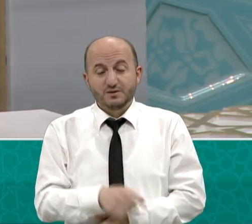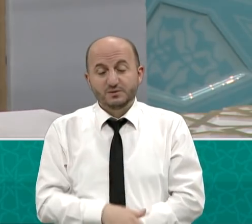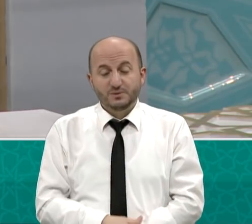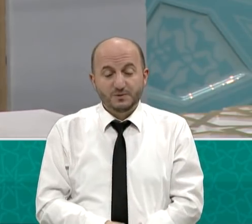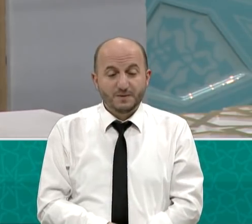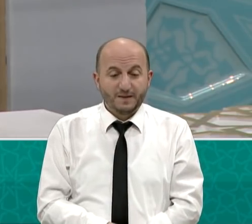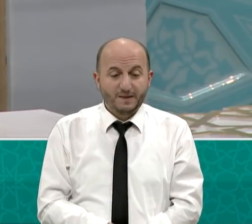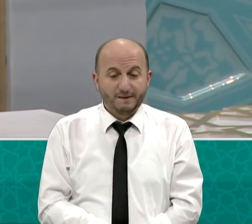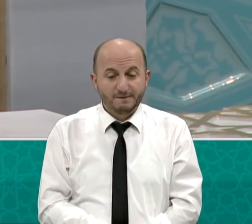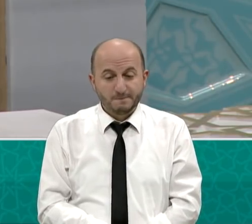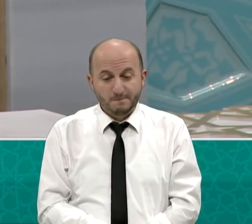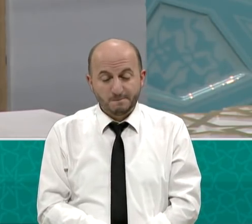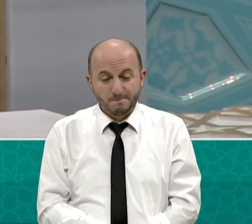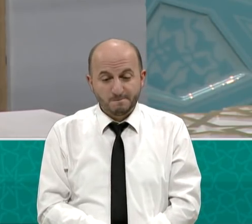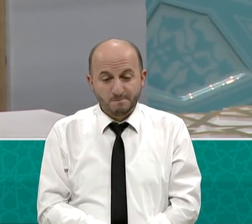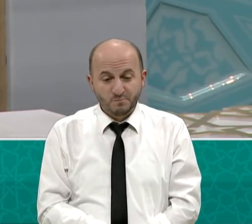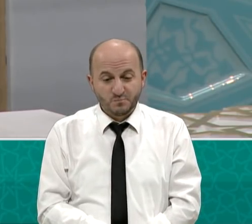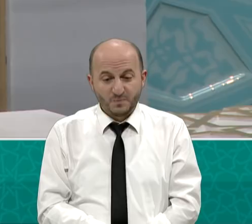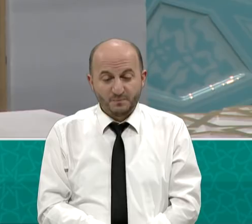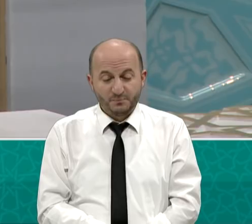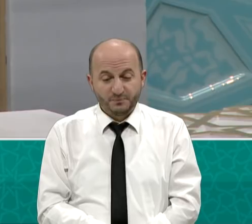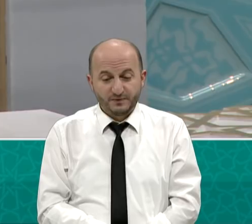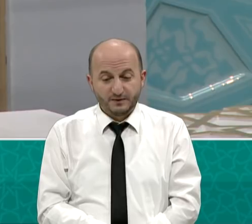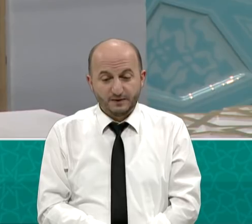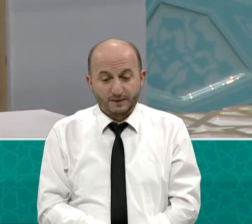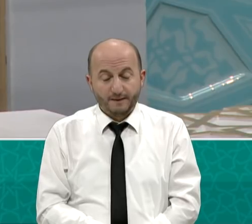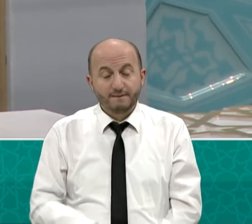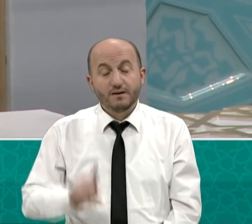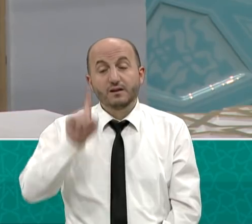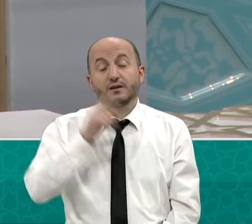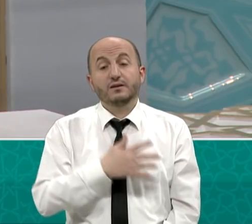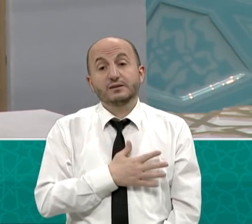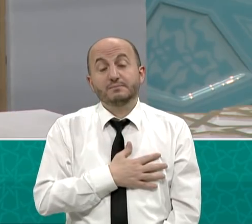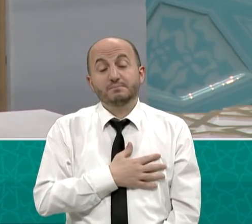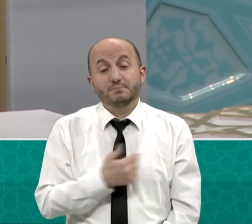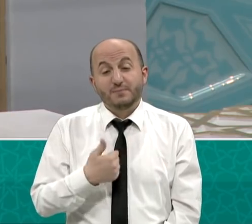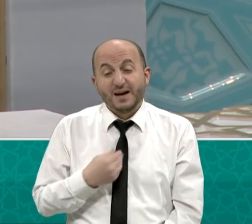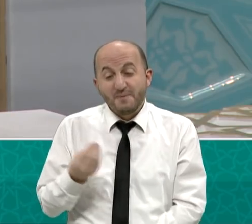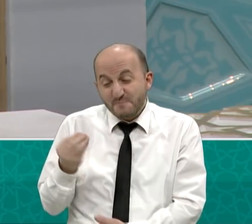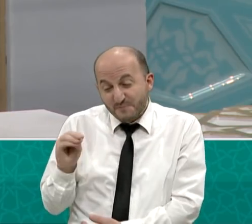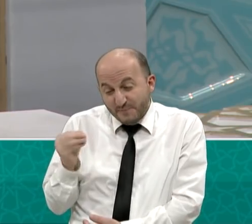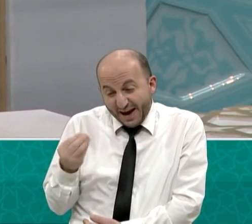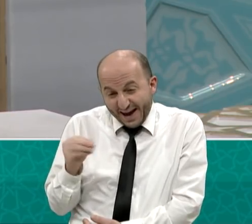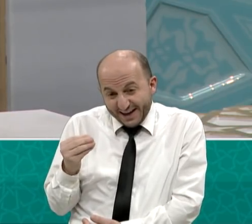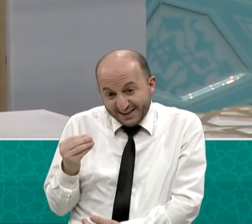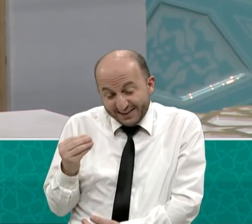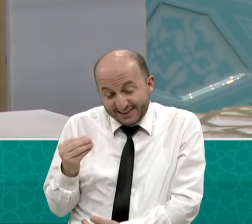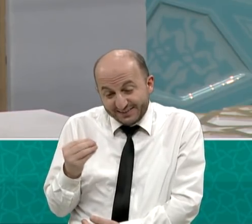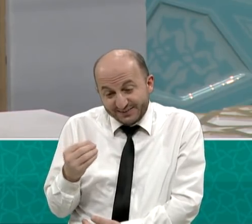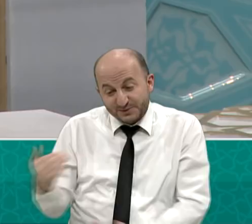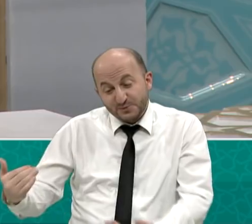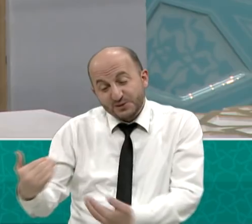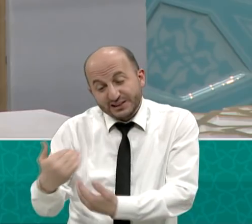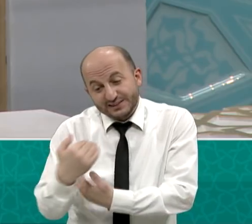"Rabbirhamhuma kema rabbayani sagira." Ya Rab, ben bebekken kucağına alıp bana